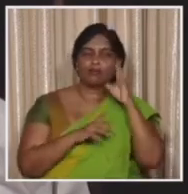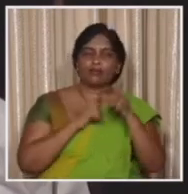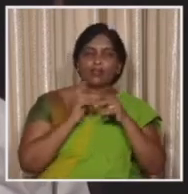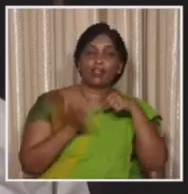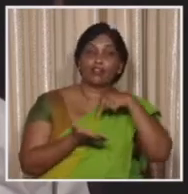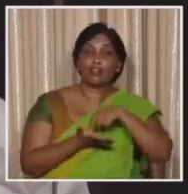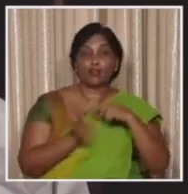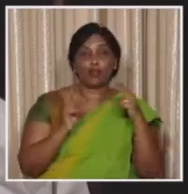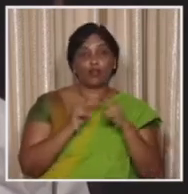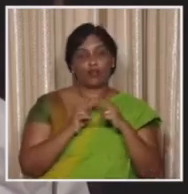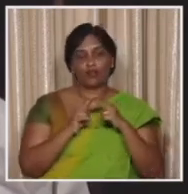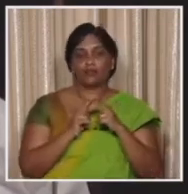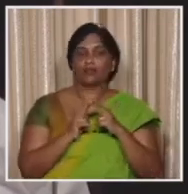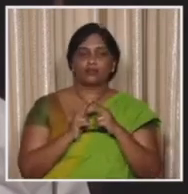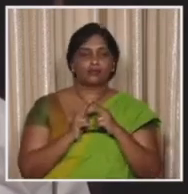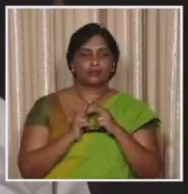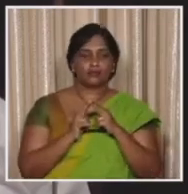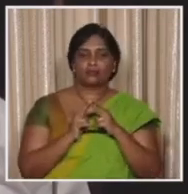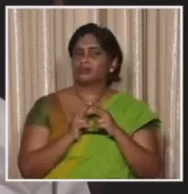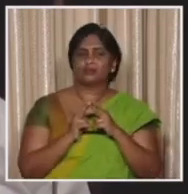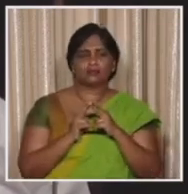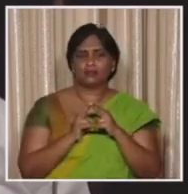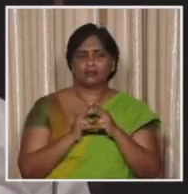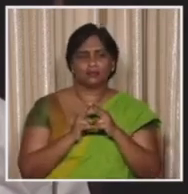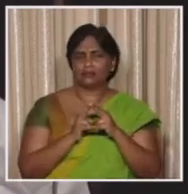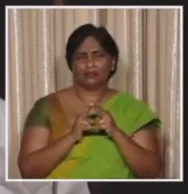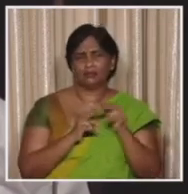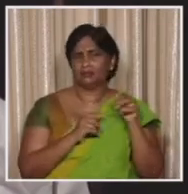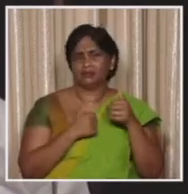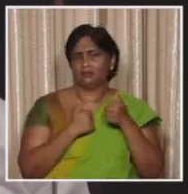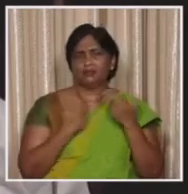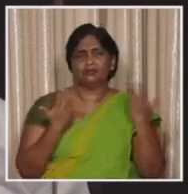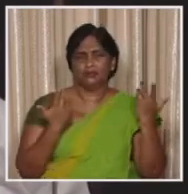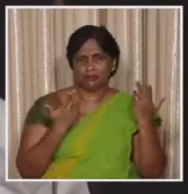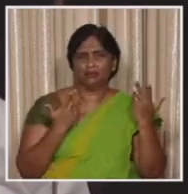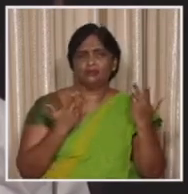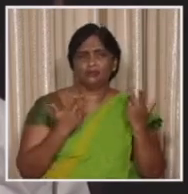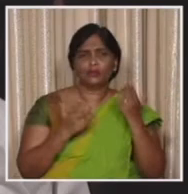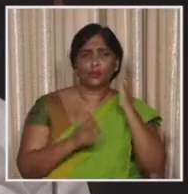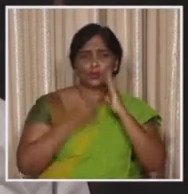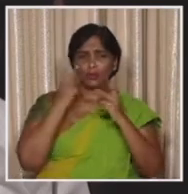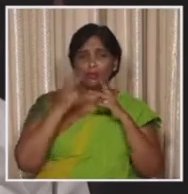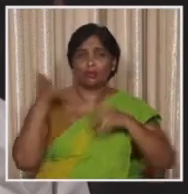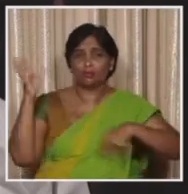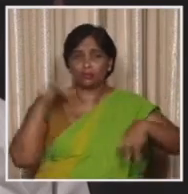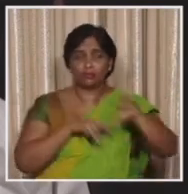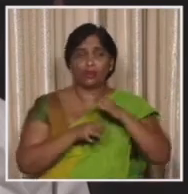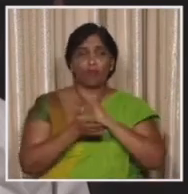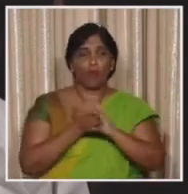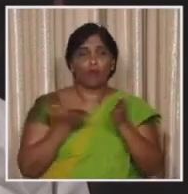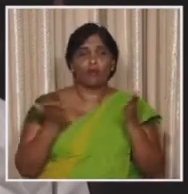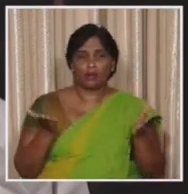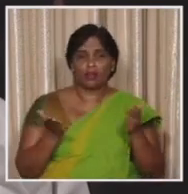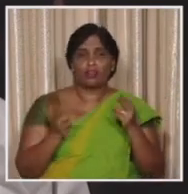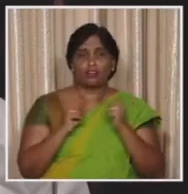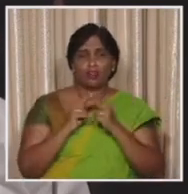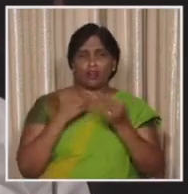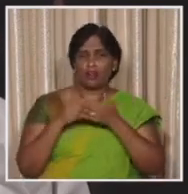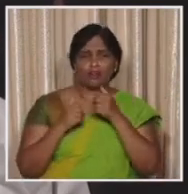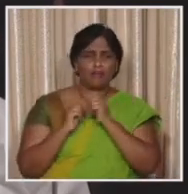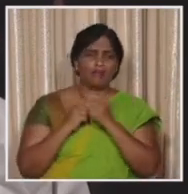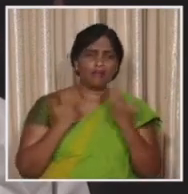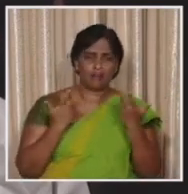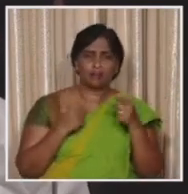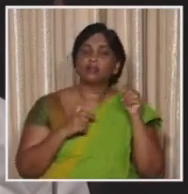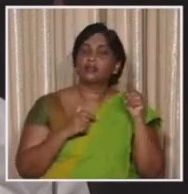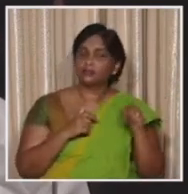tau med dalo toilet gan. Mai itu naya. Ita amat me harian nanti kerumbeidak mau sanchari. Gawasen hotel tiennya itu naya. Abis toilet khadra dene none.